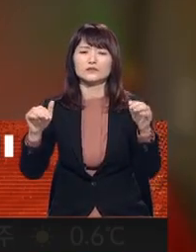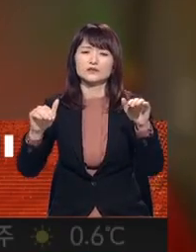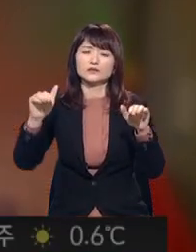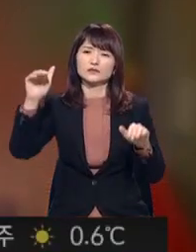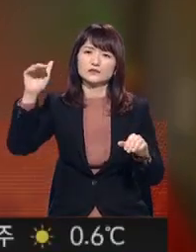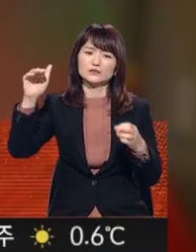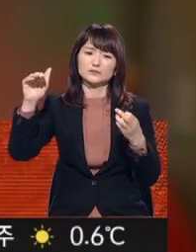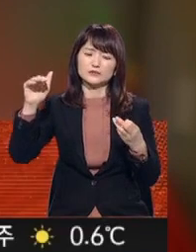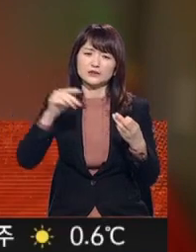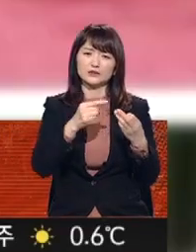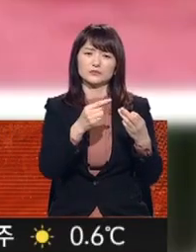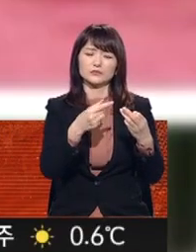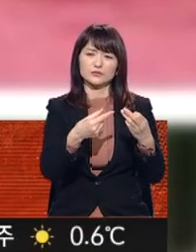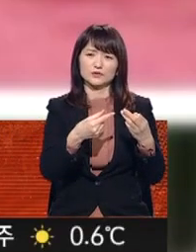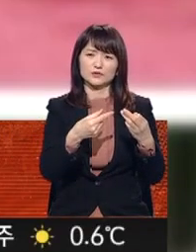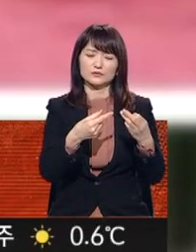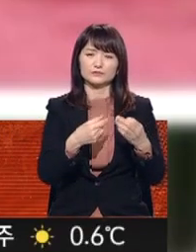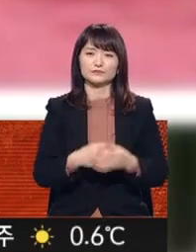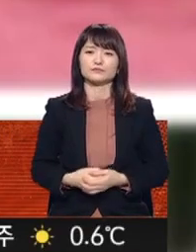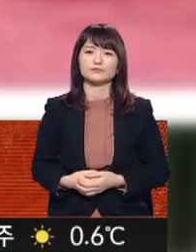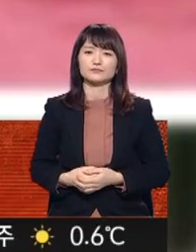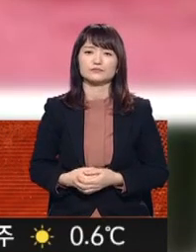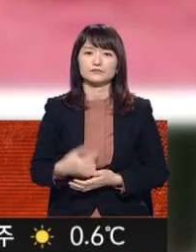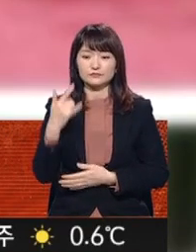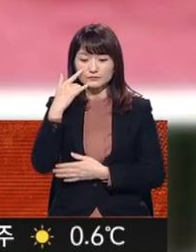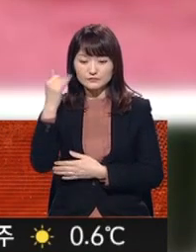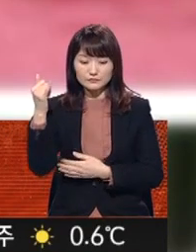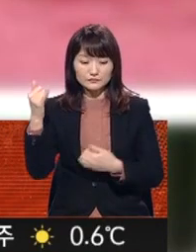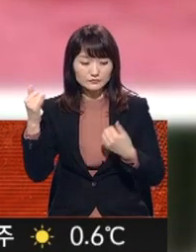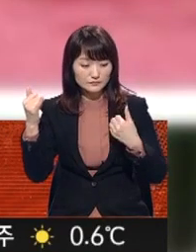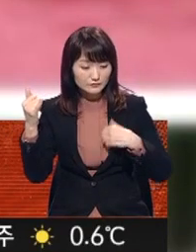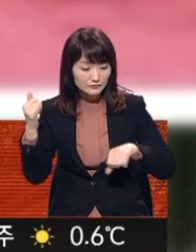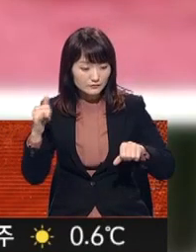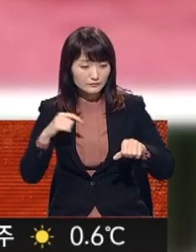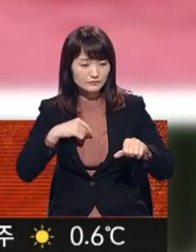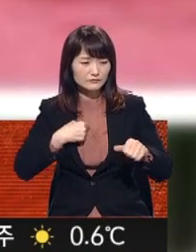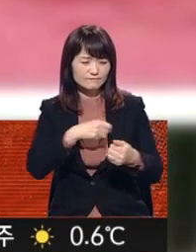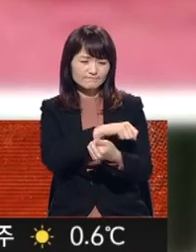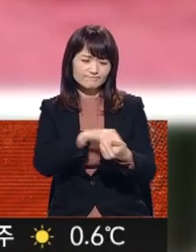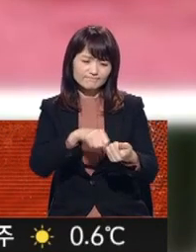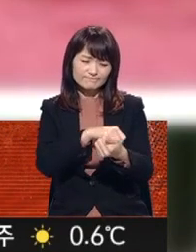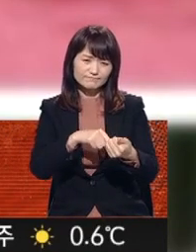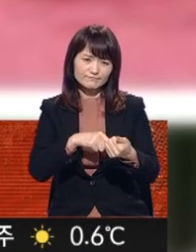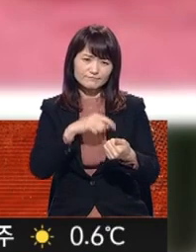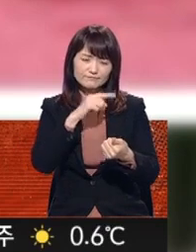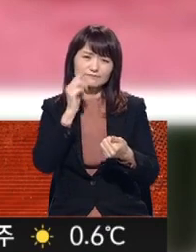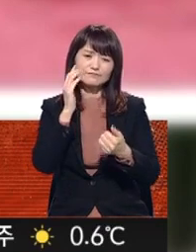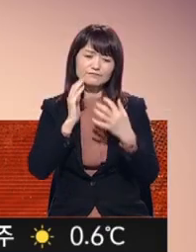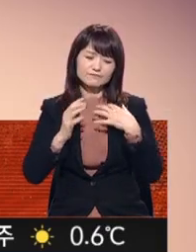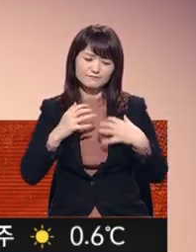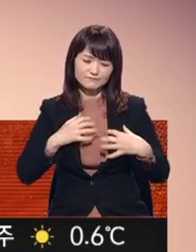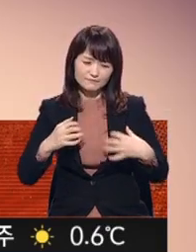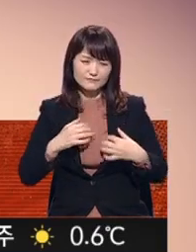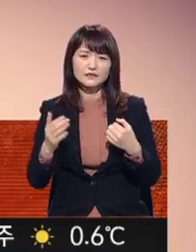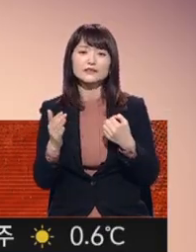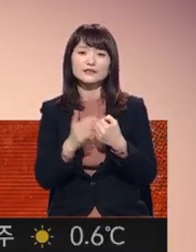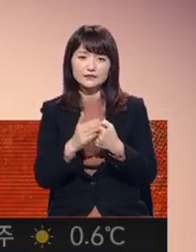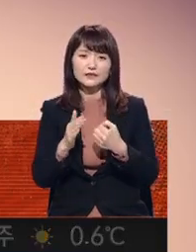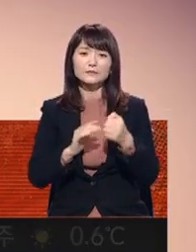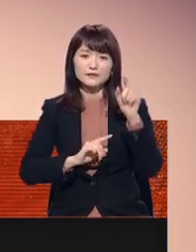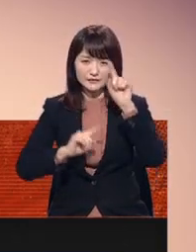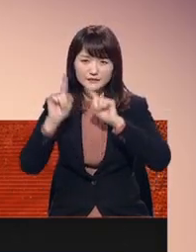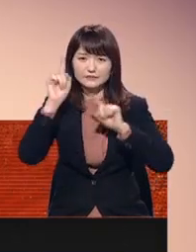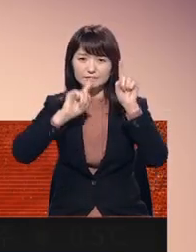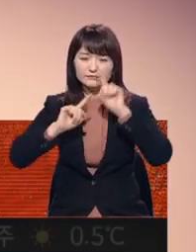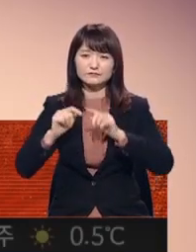하지만이 아이의 부모는 수사 초기부터 아이가 자해를 해서 생긴 상처라면서 학대 혐의를 부인했습니다 전에